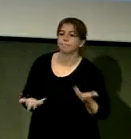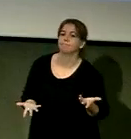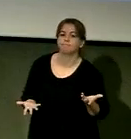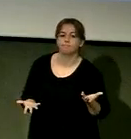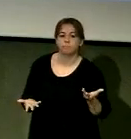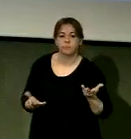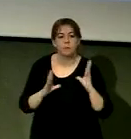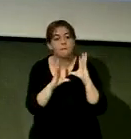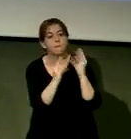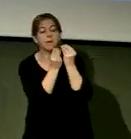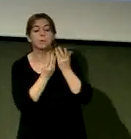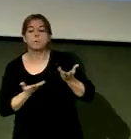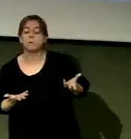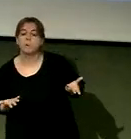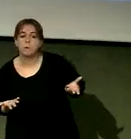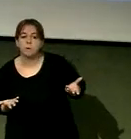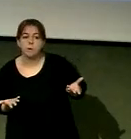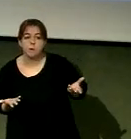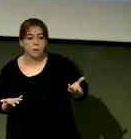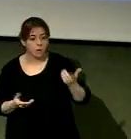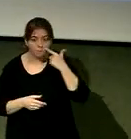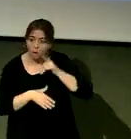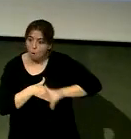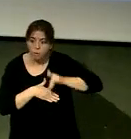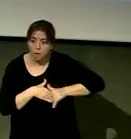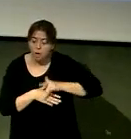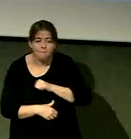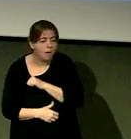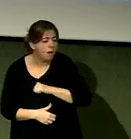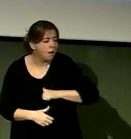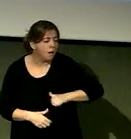formation, il y a un retard très important.